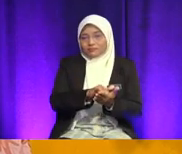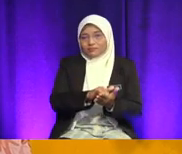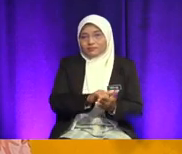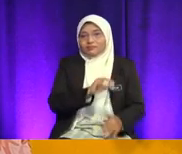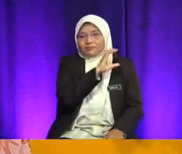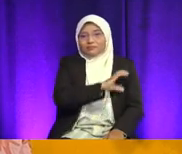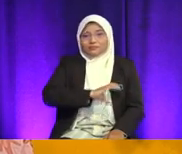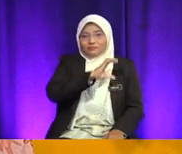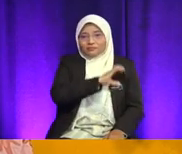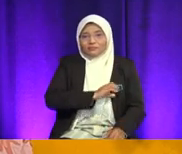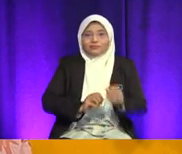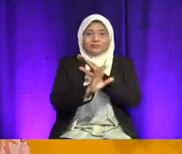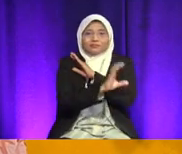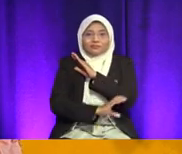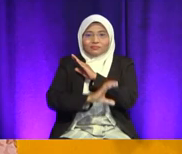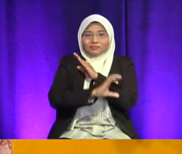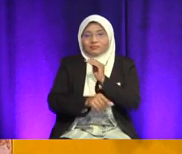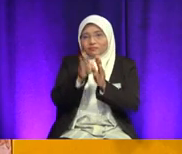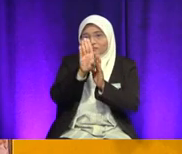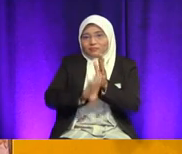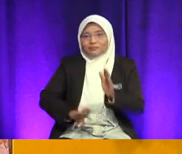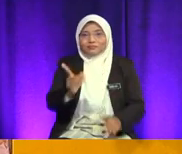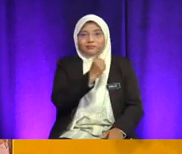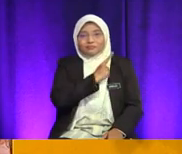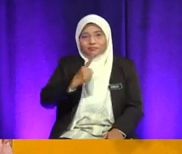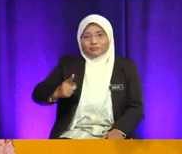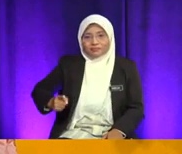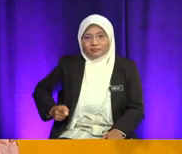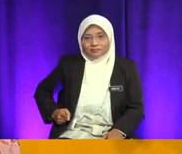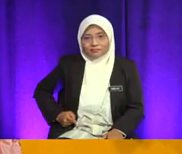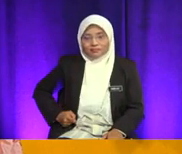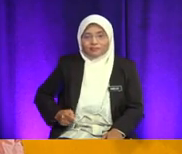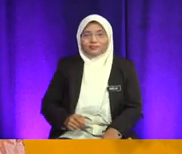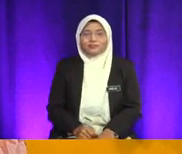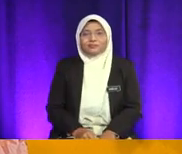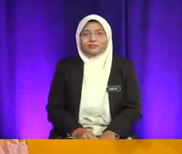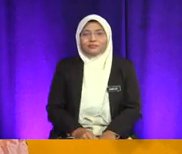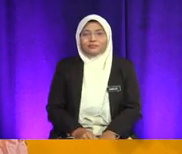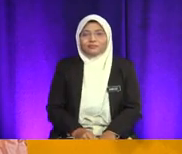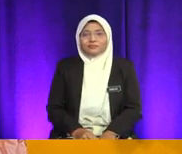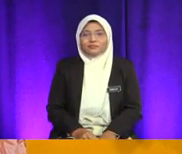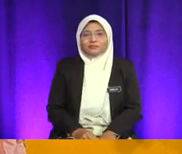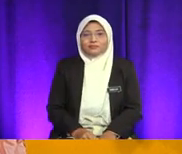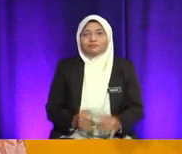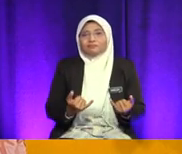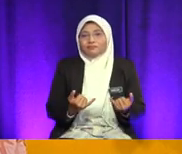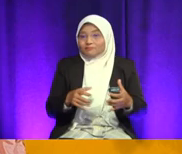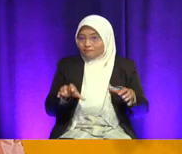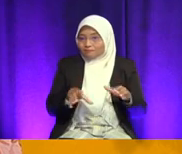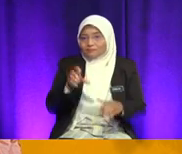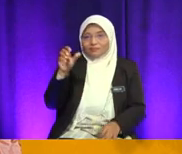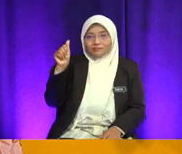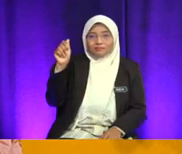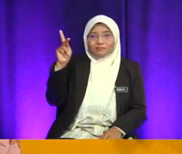eee negara berdaulat Oke tadi ada jenis kedaulatan dah ada tentang akronim untuk ciri-ciri